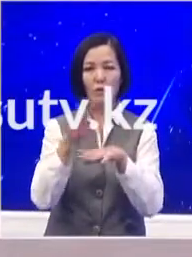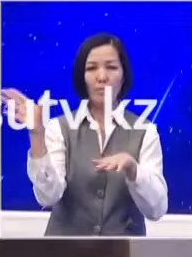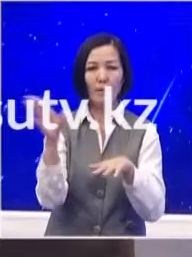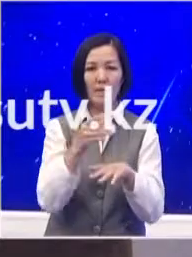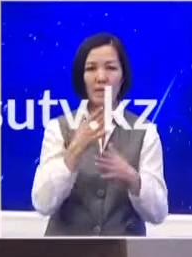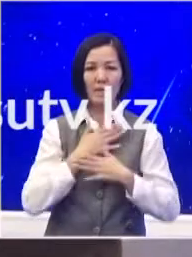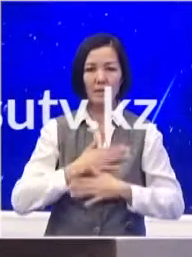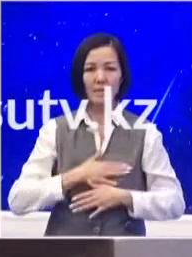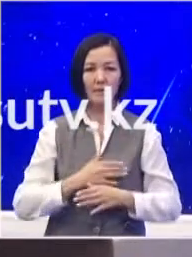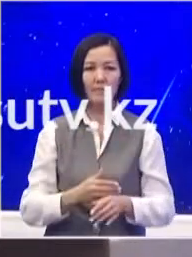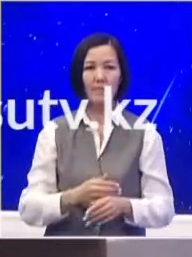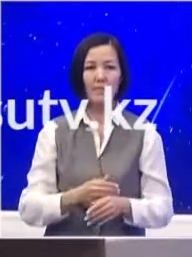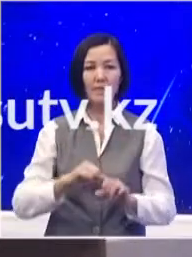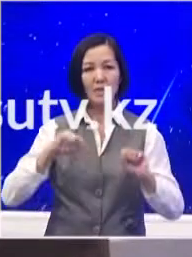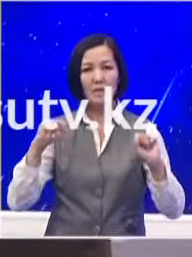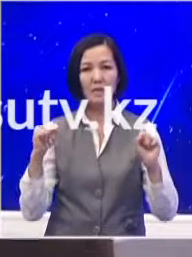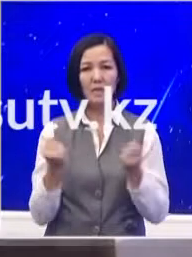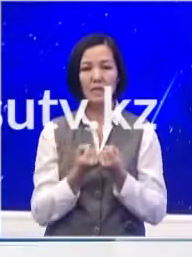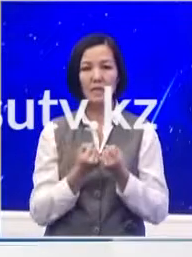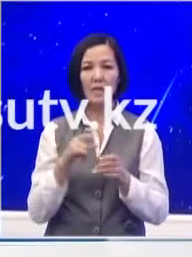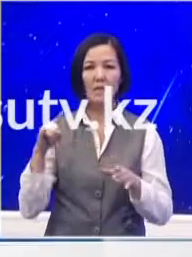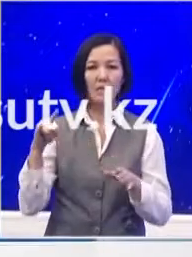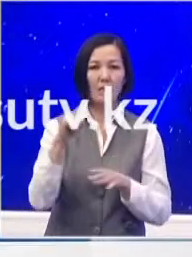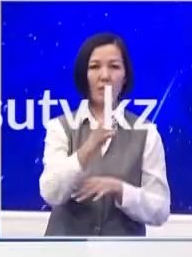риза. Қыстай бұны самолетті